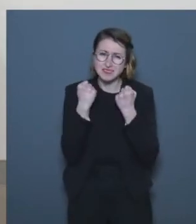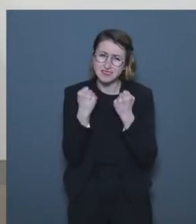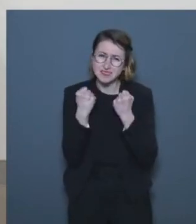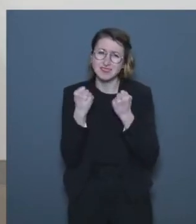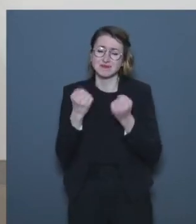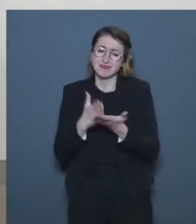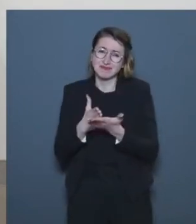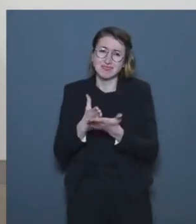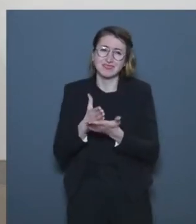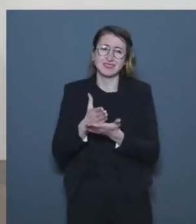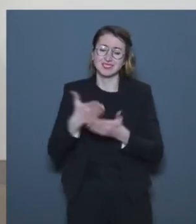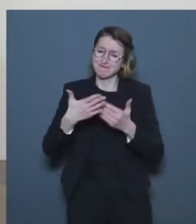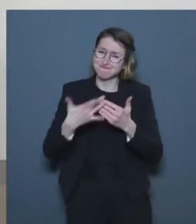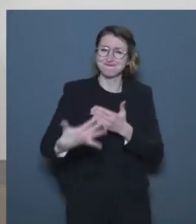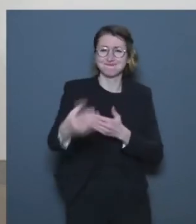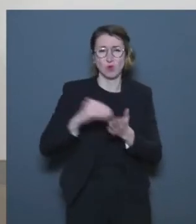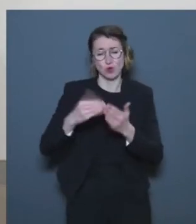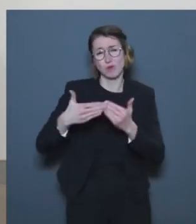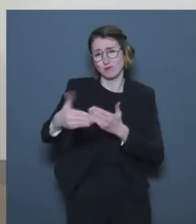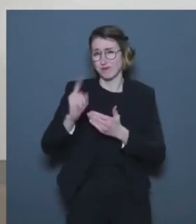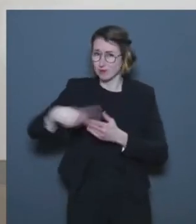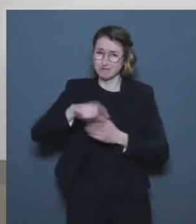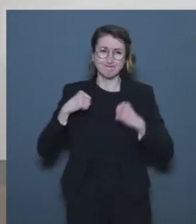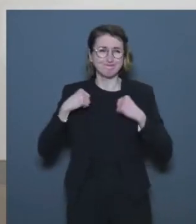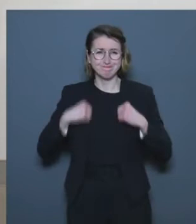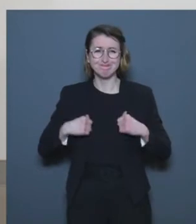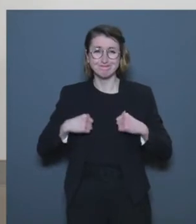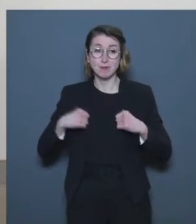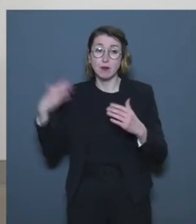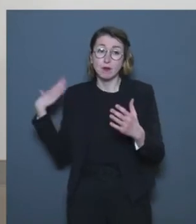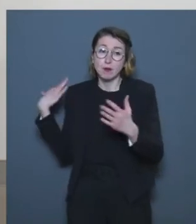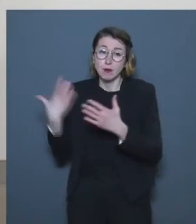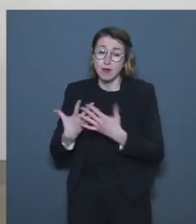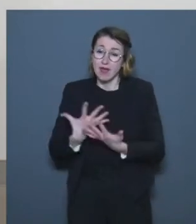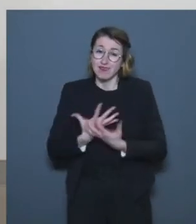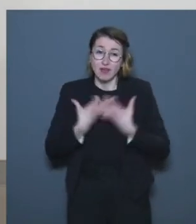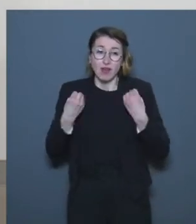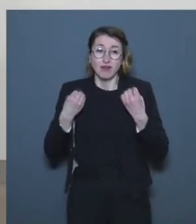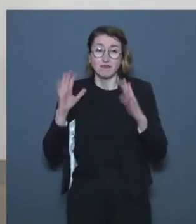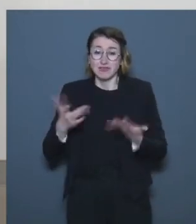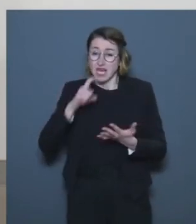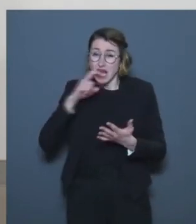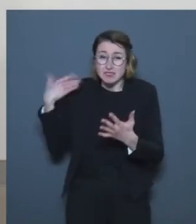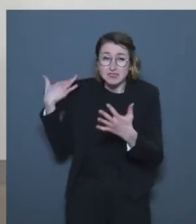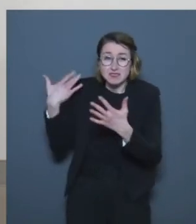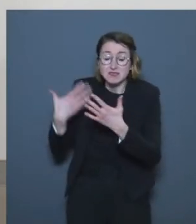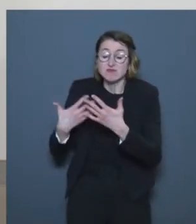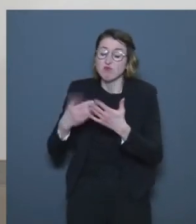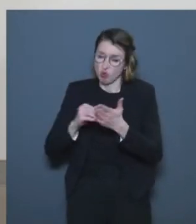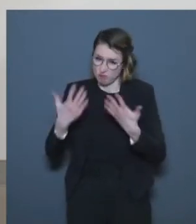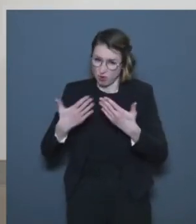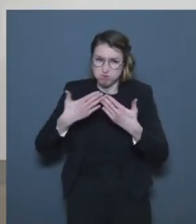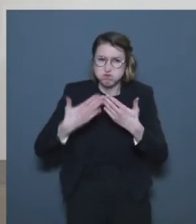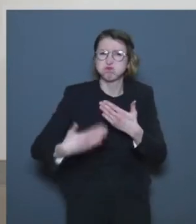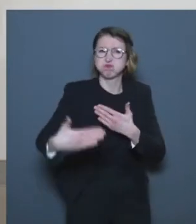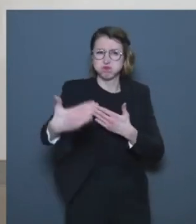ces efforts qui nous ont mis dans cette situation plus avantageuse. Plus que jamais, c'est la meilleure défense contre